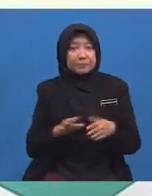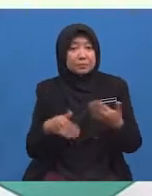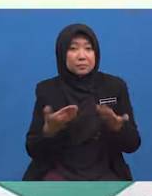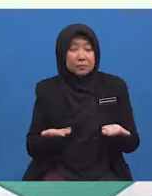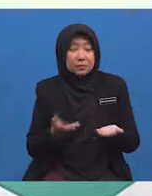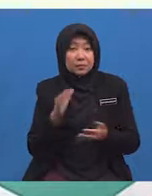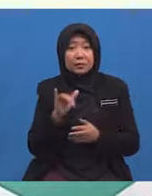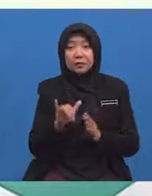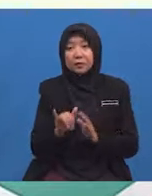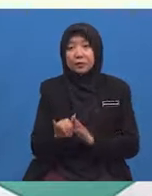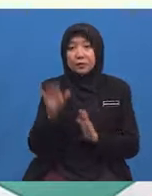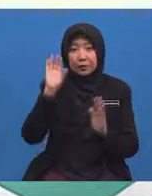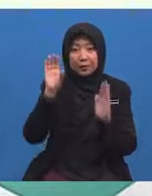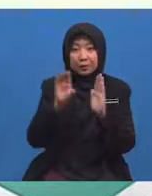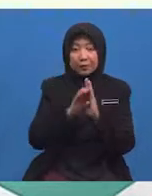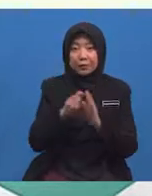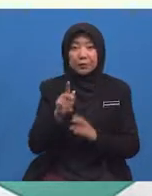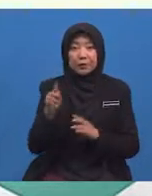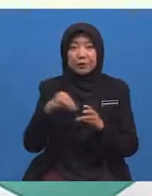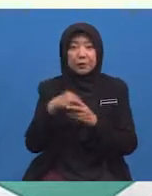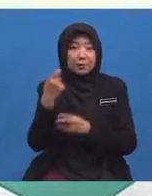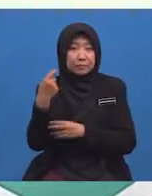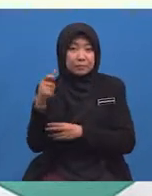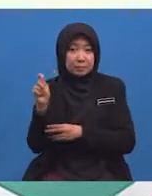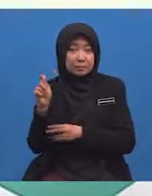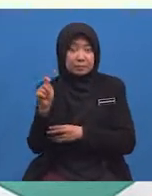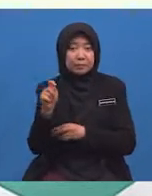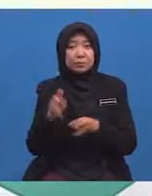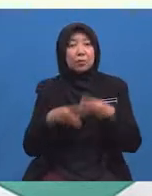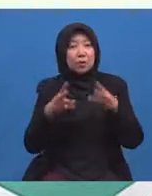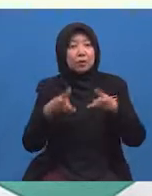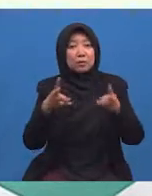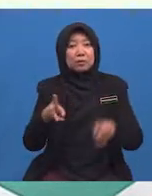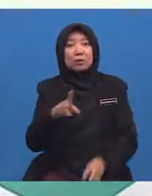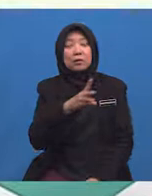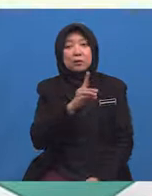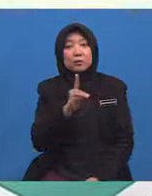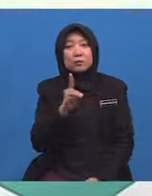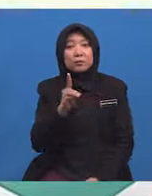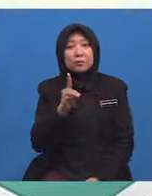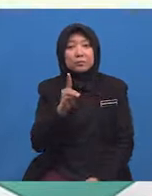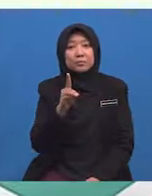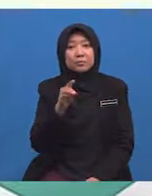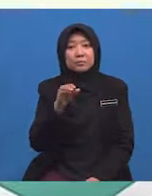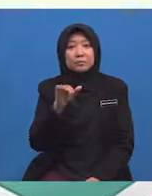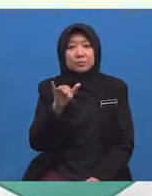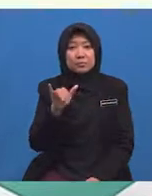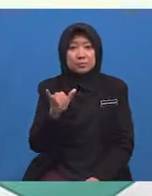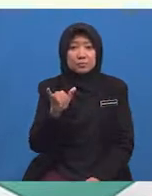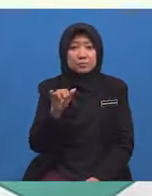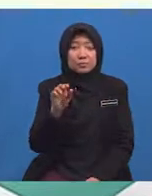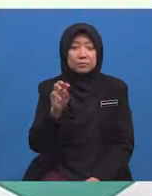Sebagaimana yang digambarkan dalam teks, iaitu watak duli yang maha mulia yang datang